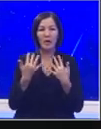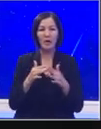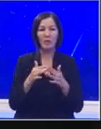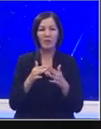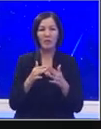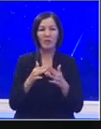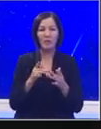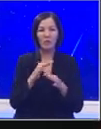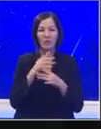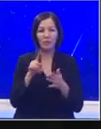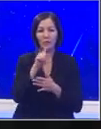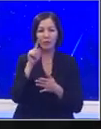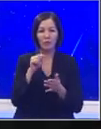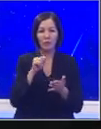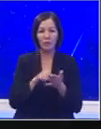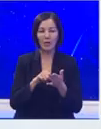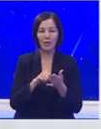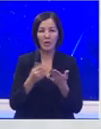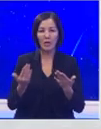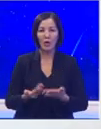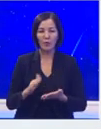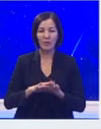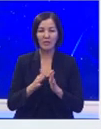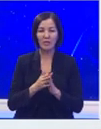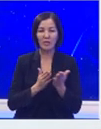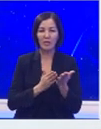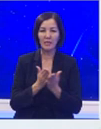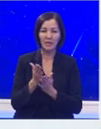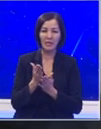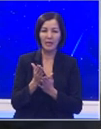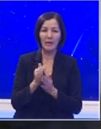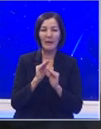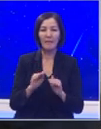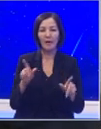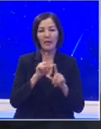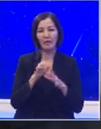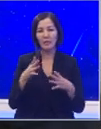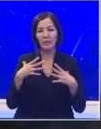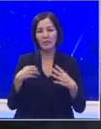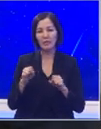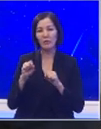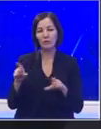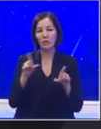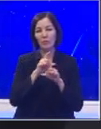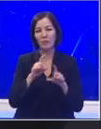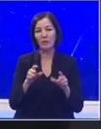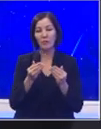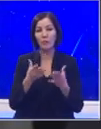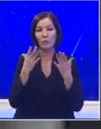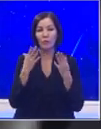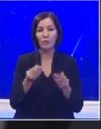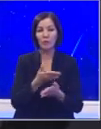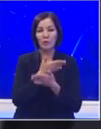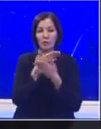көкейін тескен көп сауалдың түйіні әлеуметтік салада. Сарбұлақта балабақша мен денсаулық сақтау мекемесі әлі күнге